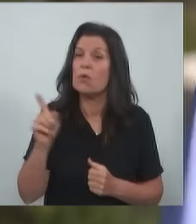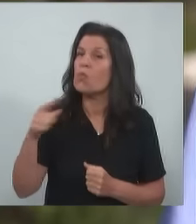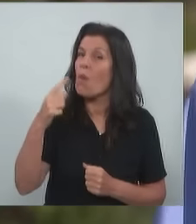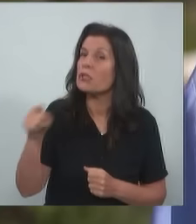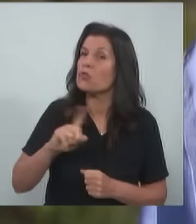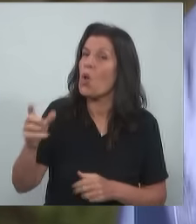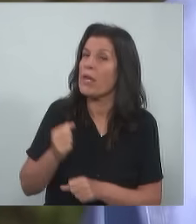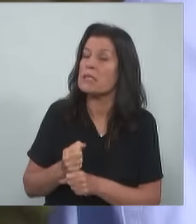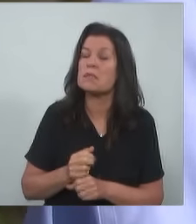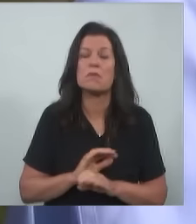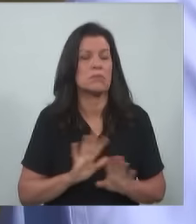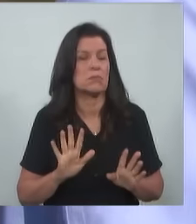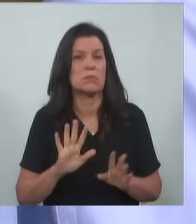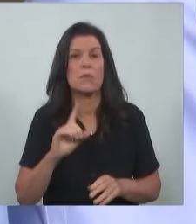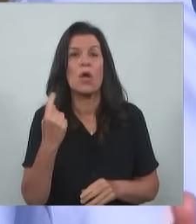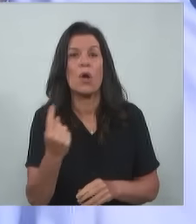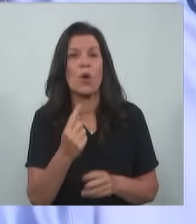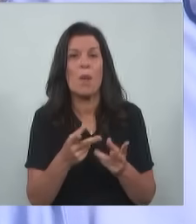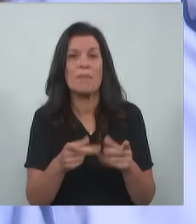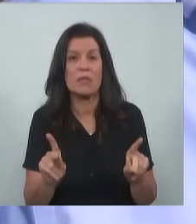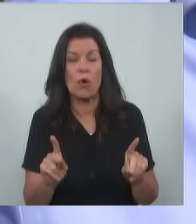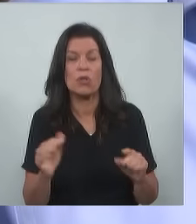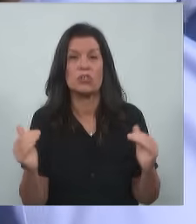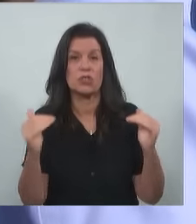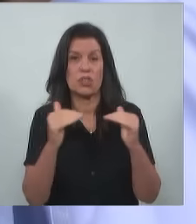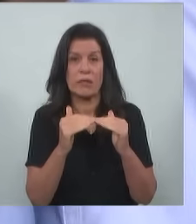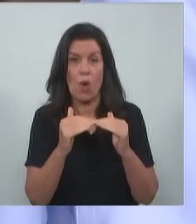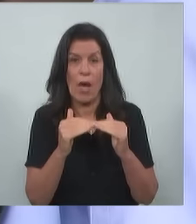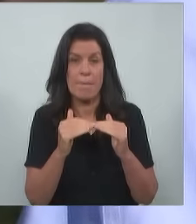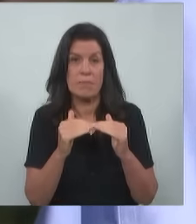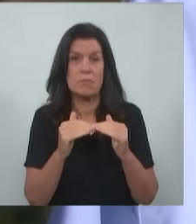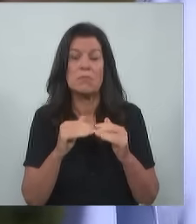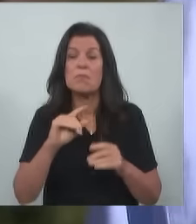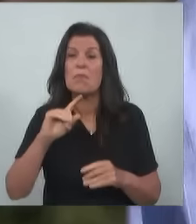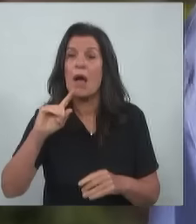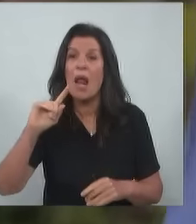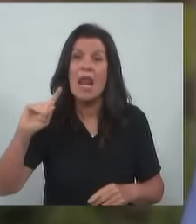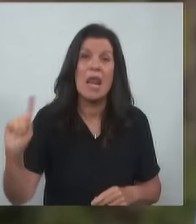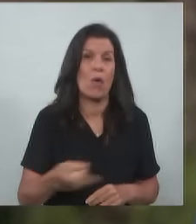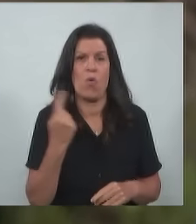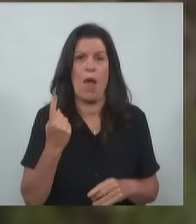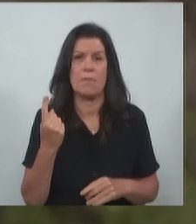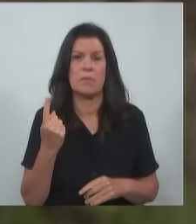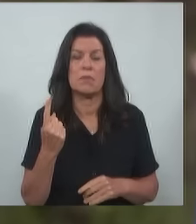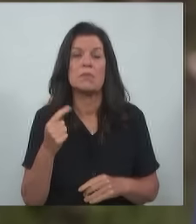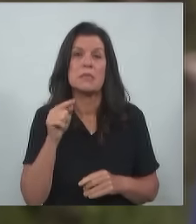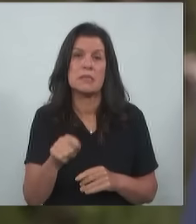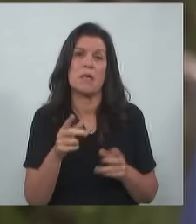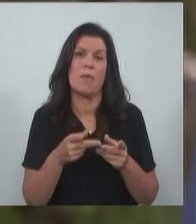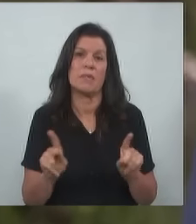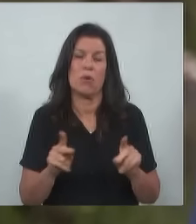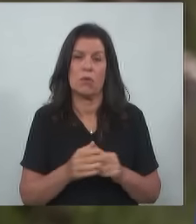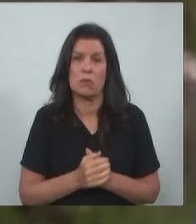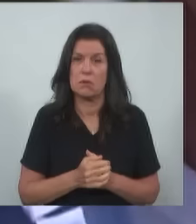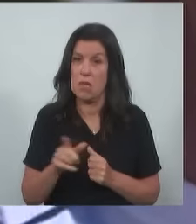ותואם את כל האוכלוסיות, ולא רק בנים או קבוצות מוגדרות, הוא פתרון ש... אתה חושש שיש פה עניין